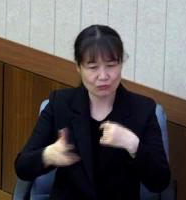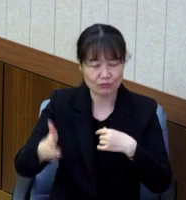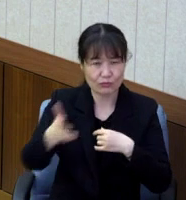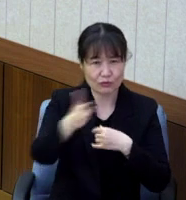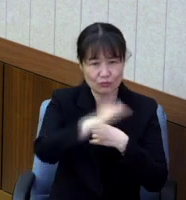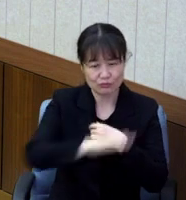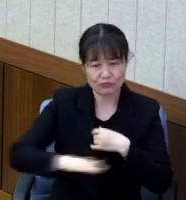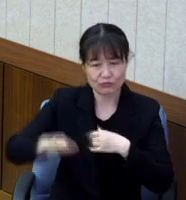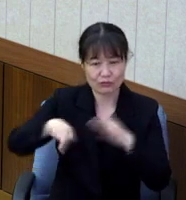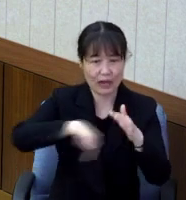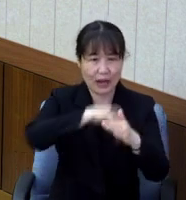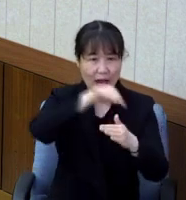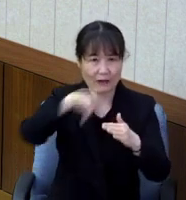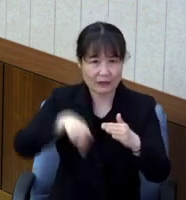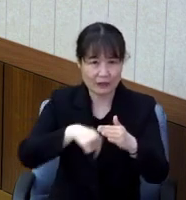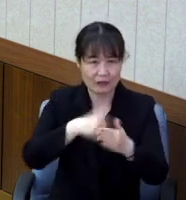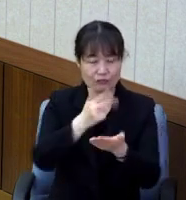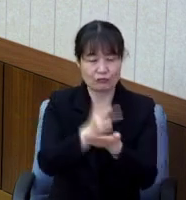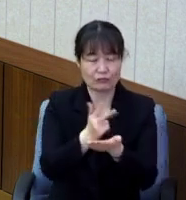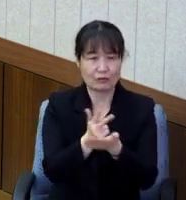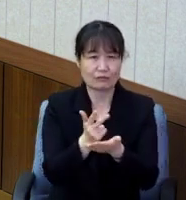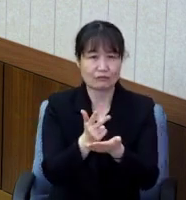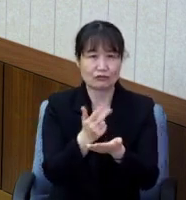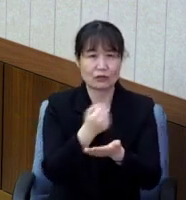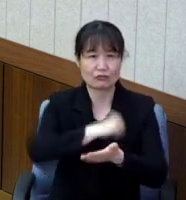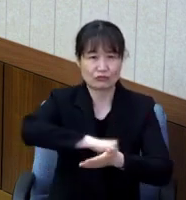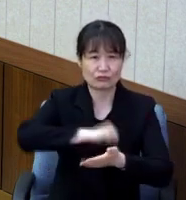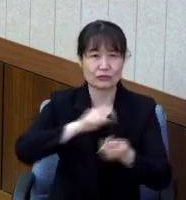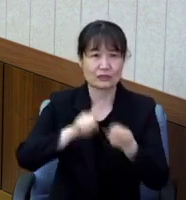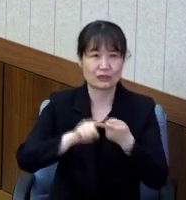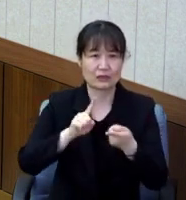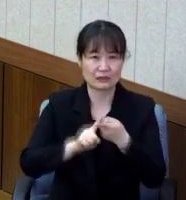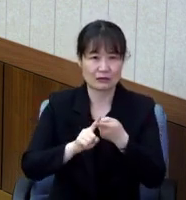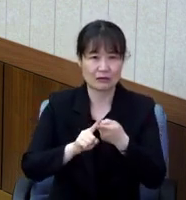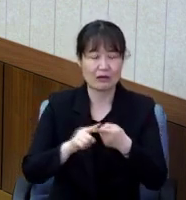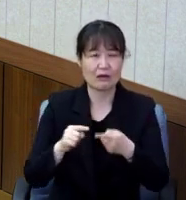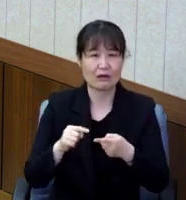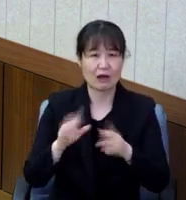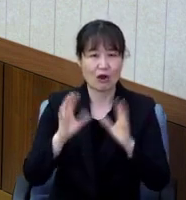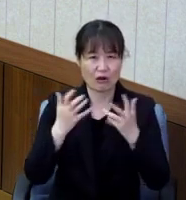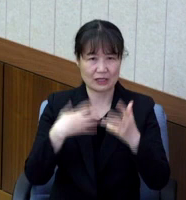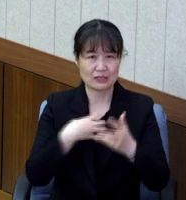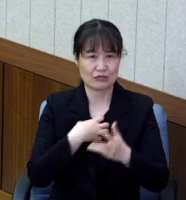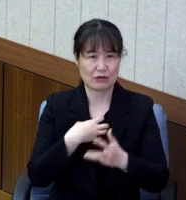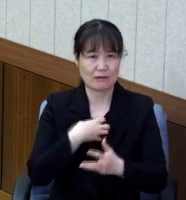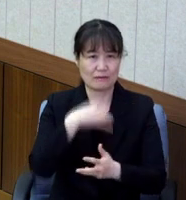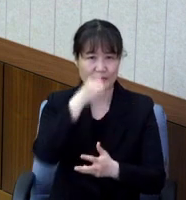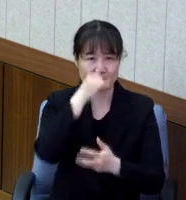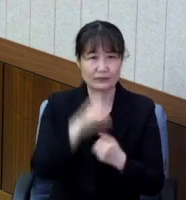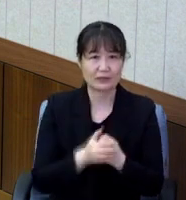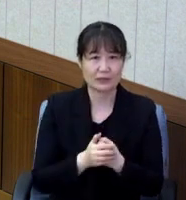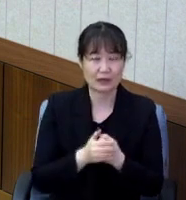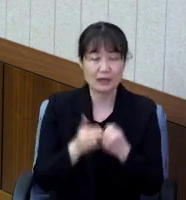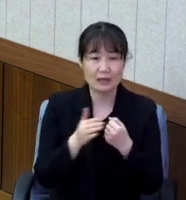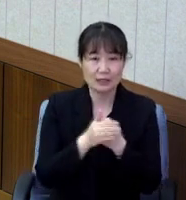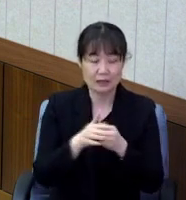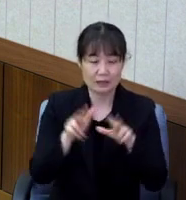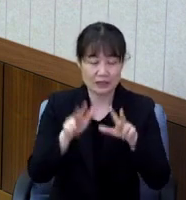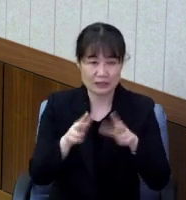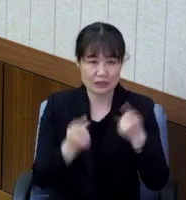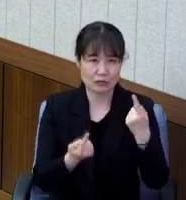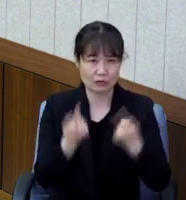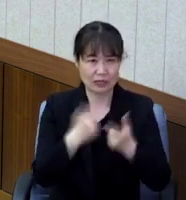불법 주정차는 사각지대를 형성하여 어린이들의 안전을 위협하고 있습니다. 따라서